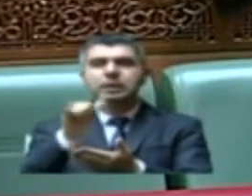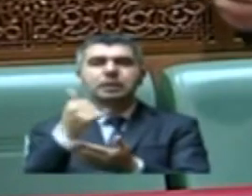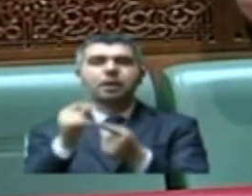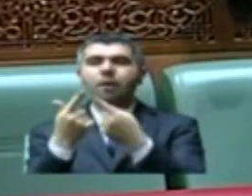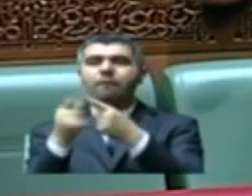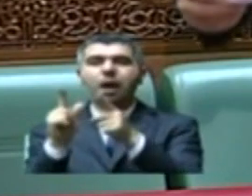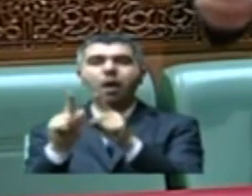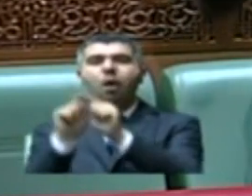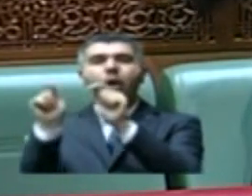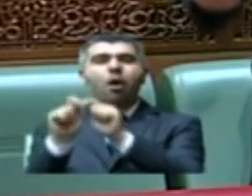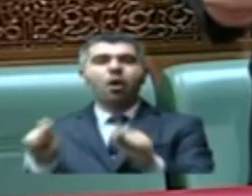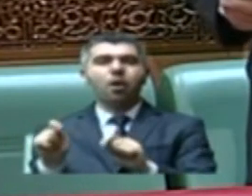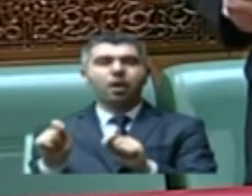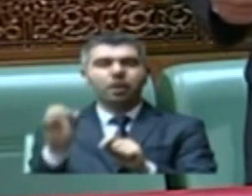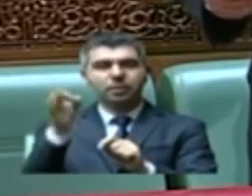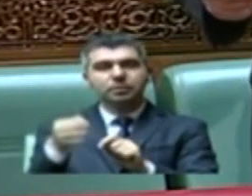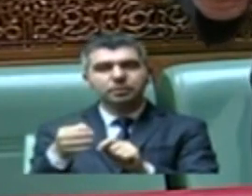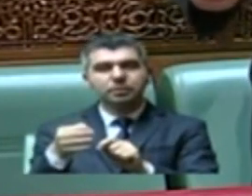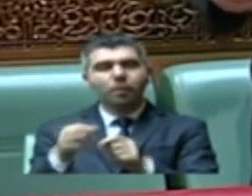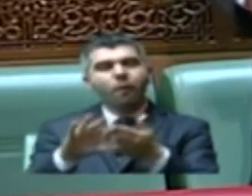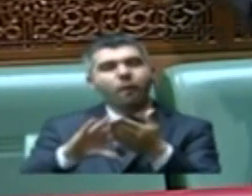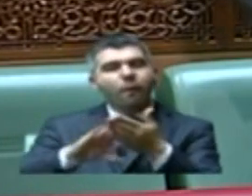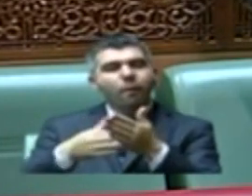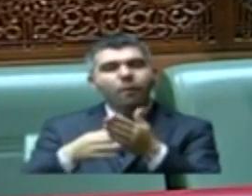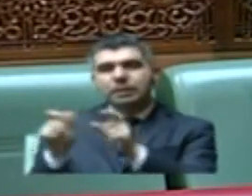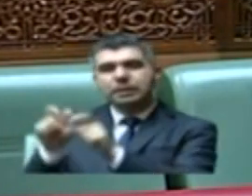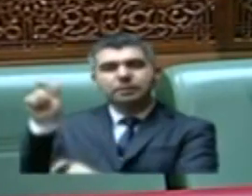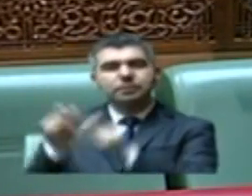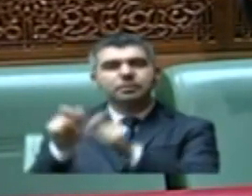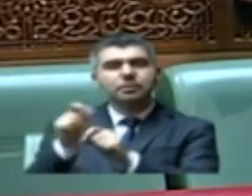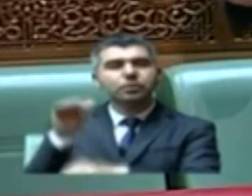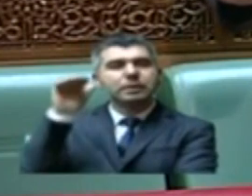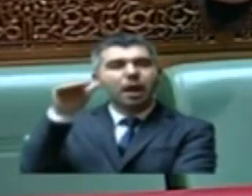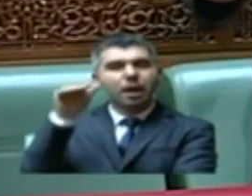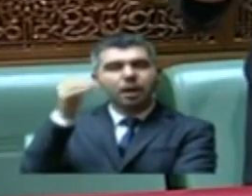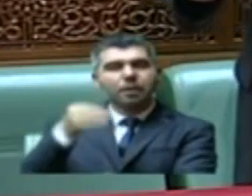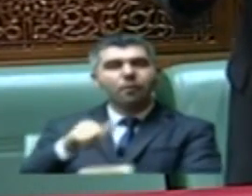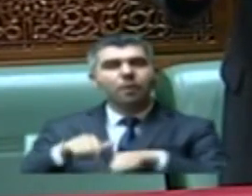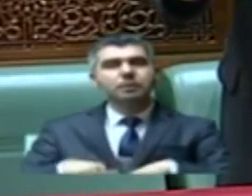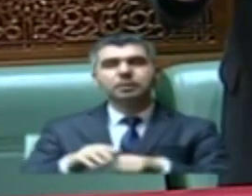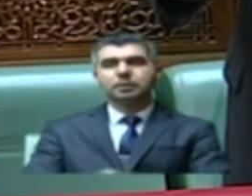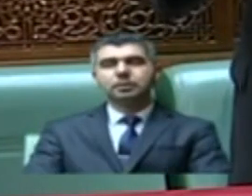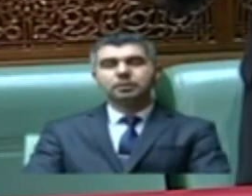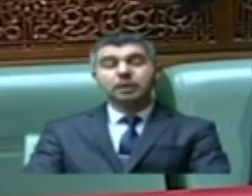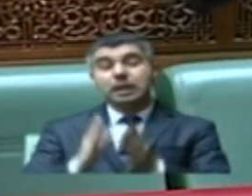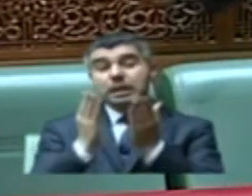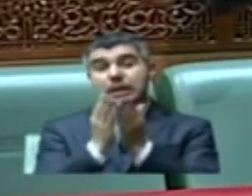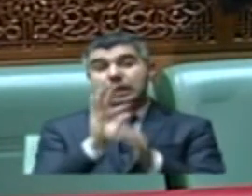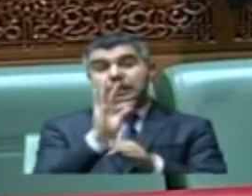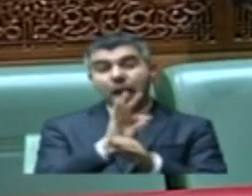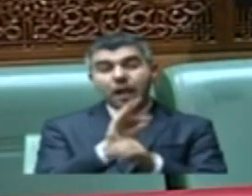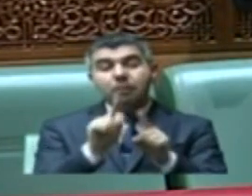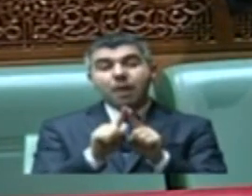راه مطلب ملح كطالب به جميع الساكنة ديال الأقاليم الجنوبية. السيد الوزير المحترم، إن التعليم مثل الماء